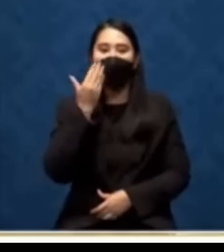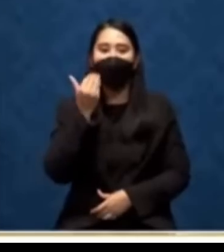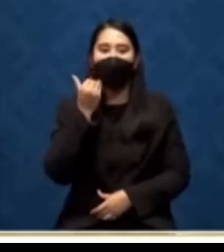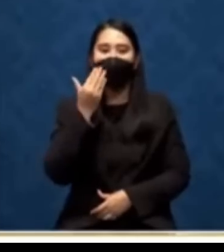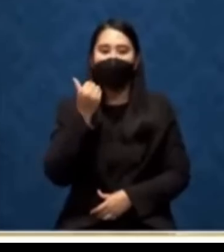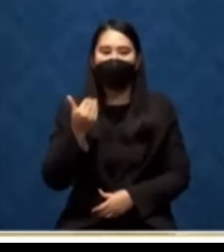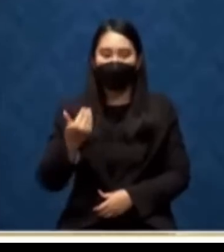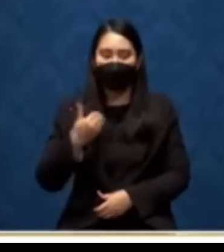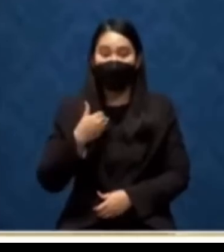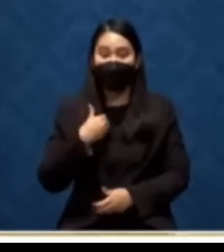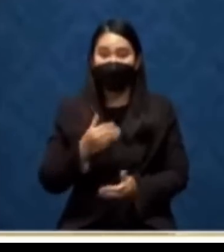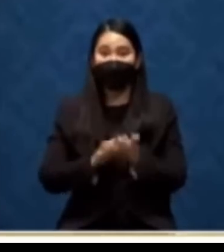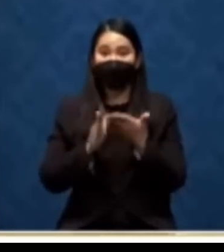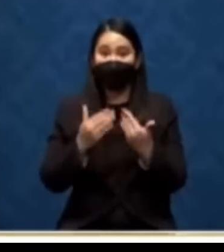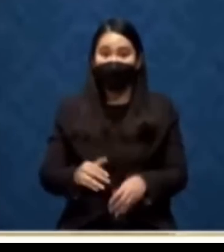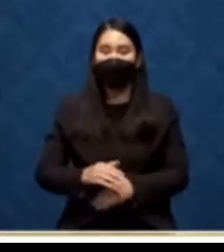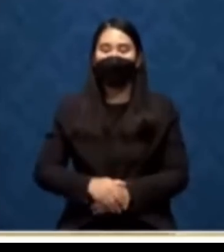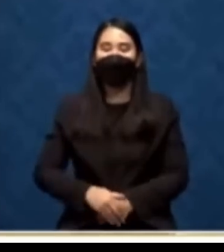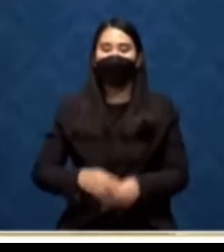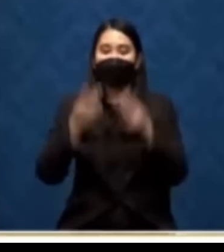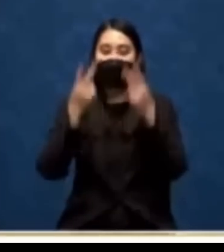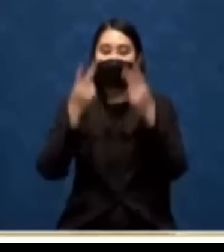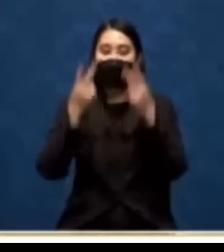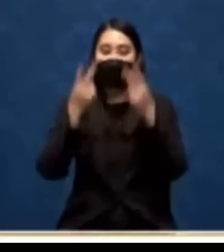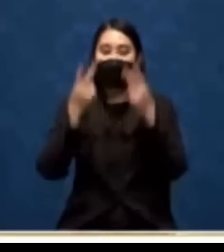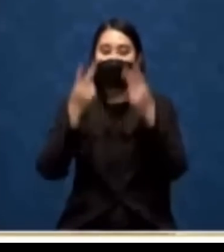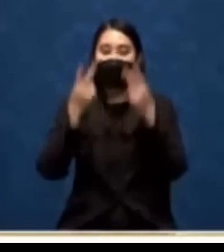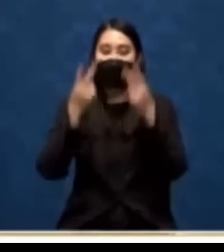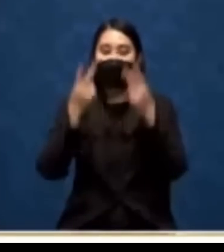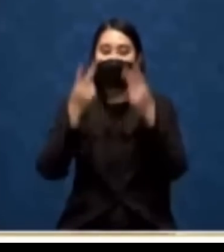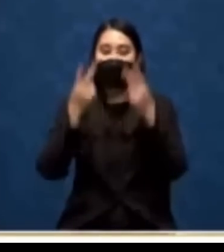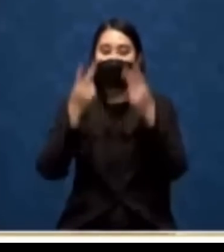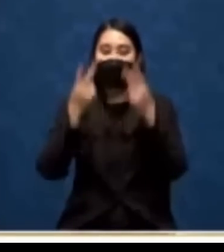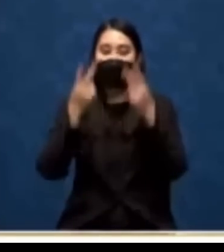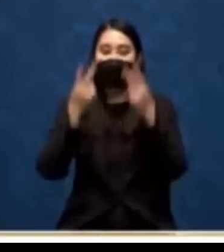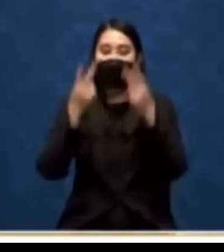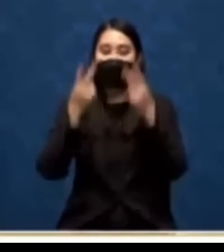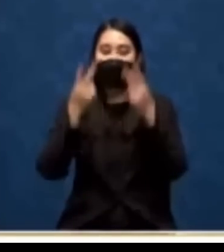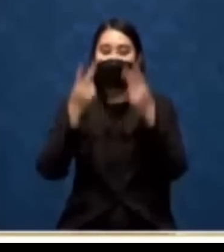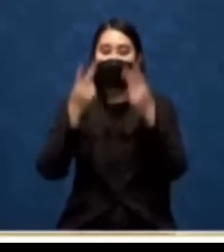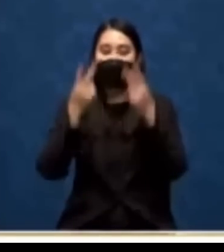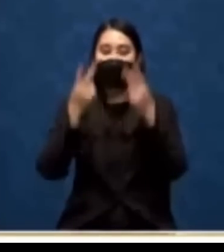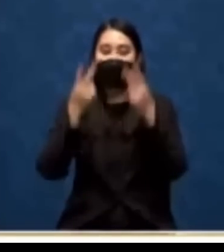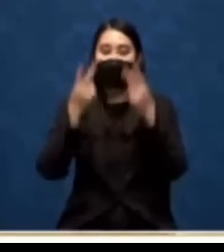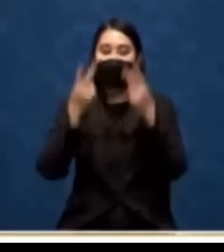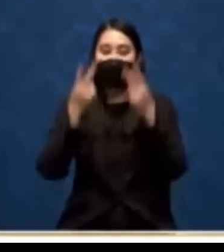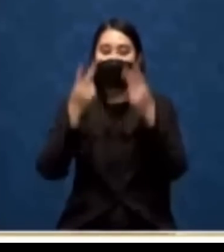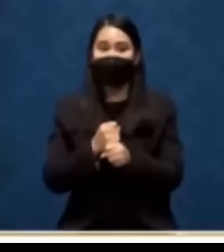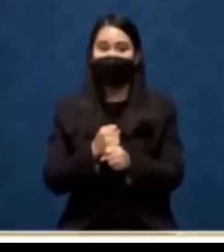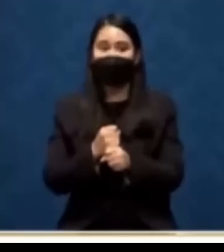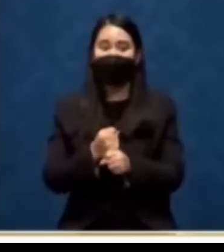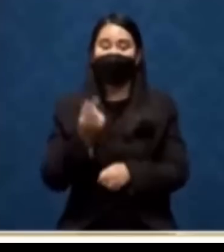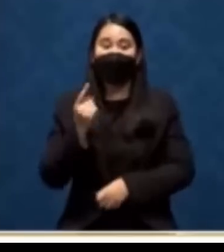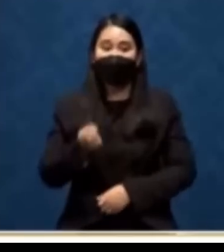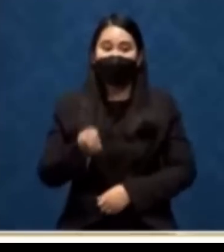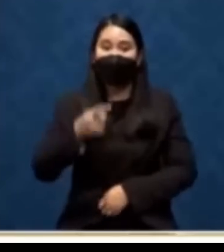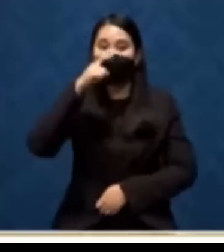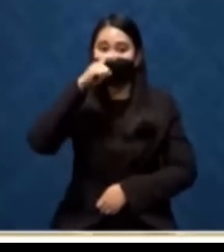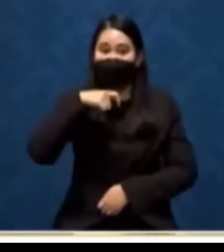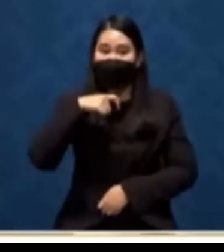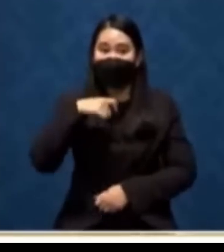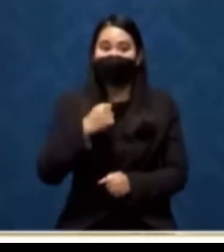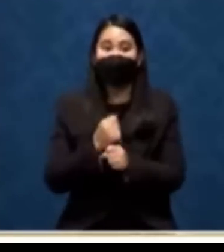จริงๆแล้วพลเอกประยุทธ์และรัฐบาลยังปล่อยให้คนแบบนี้ก่อการอยู่ในประเทศไทย